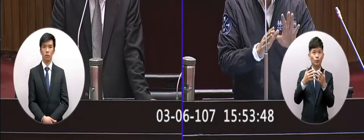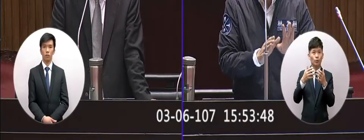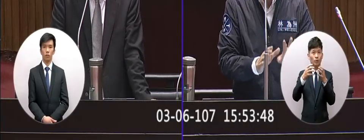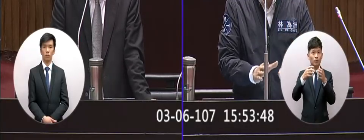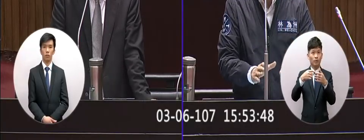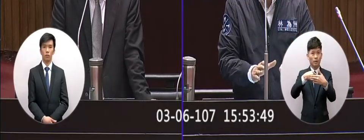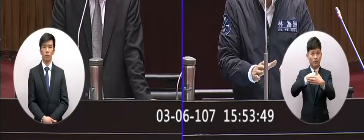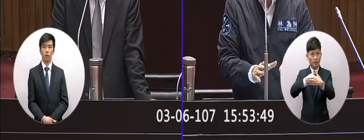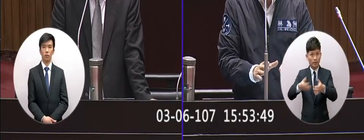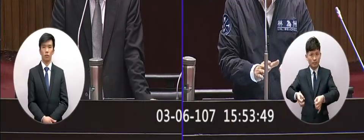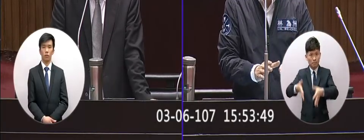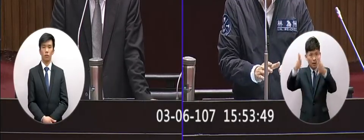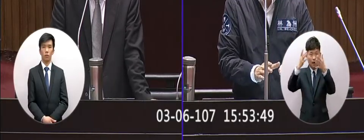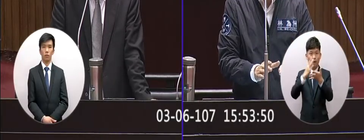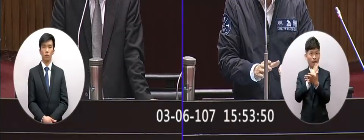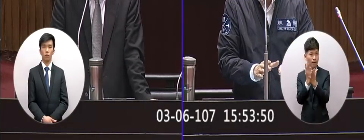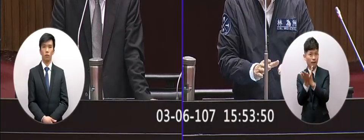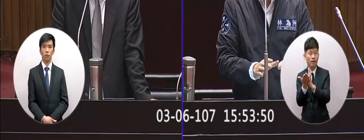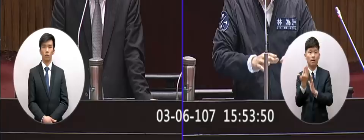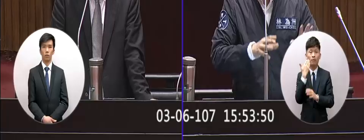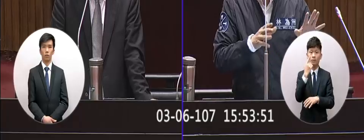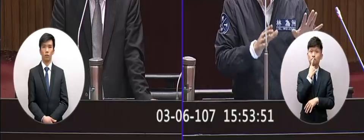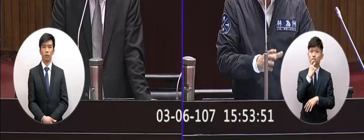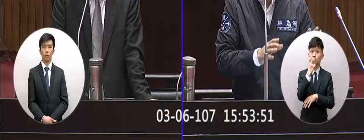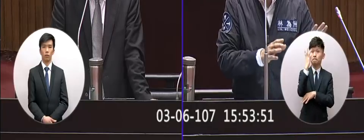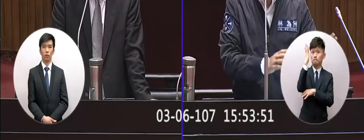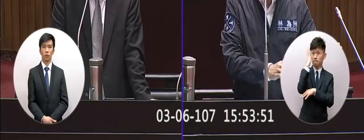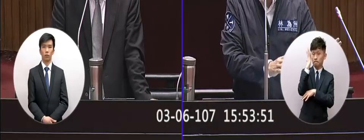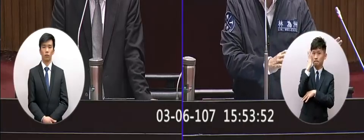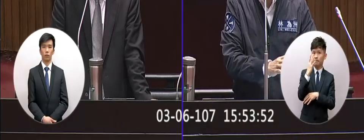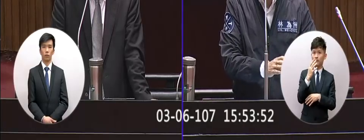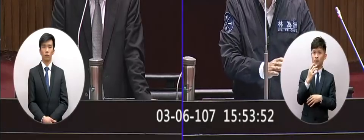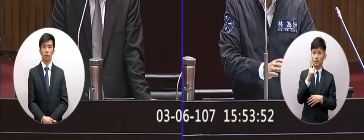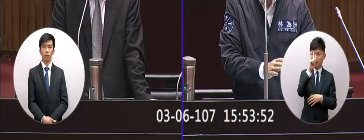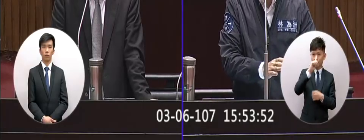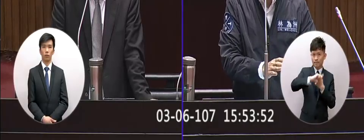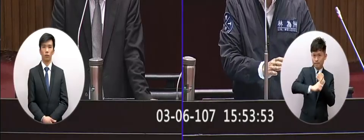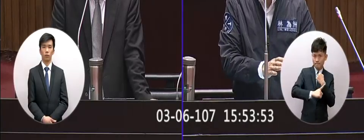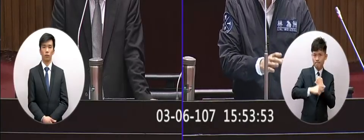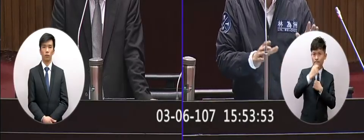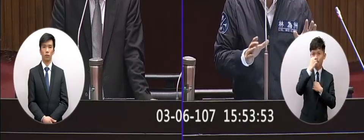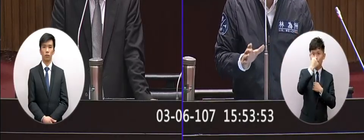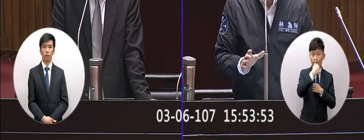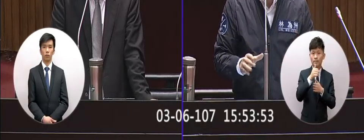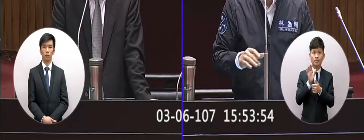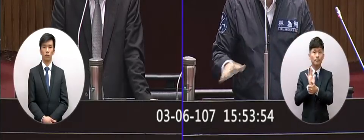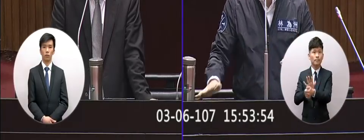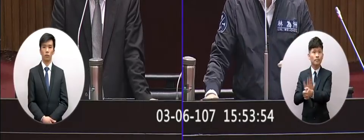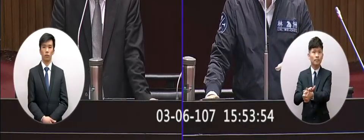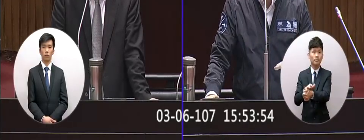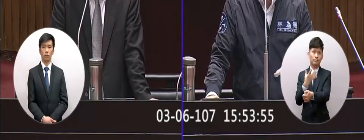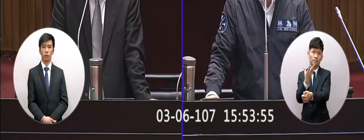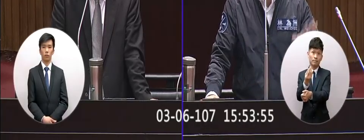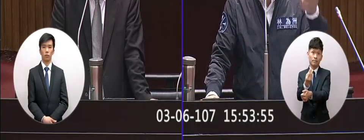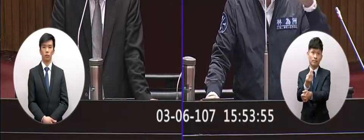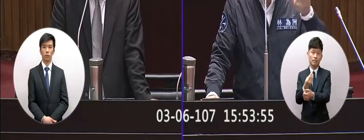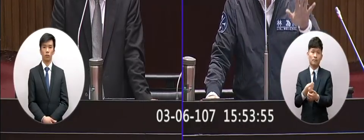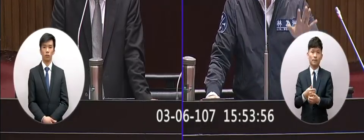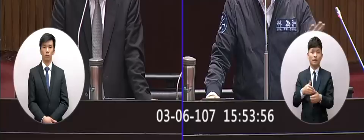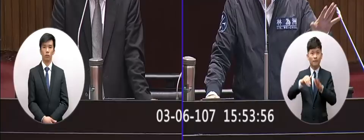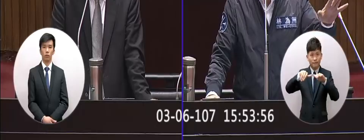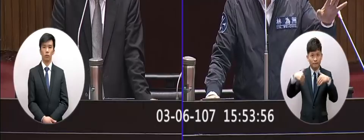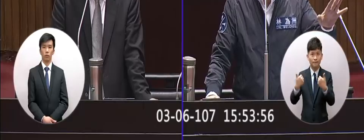如果中央政府不有一个特别的方式来处理，那造成什么呢？造成